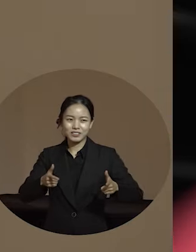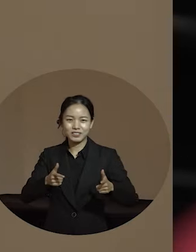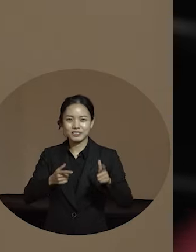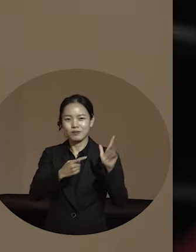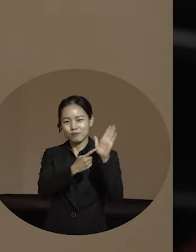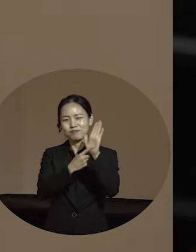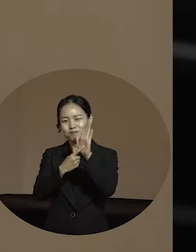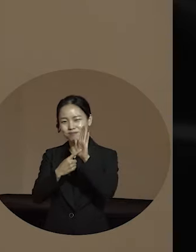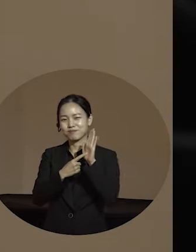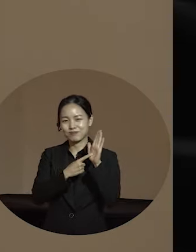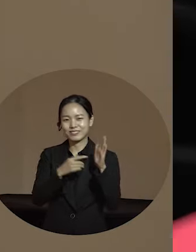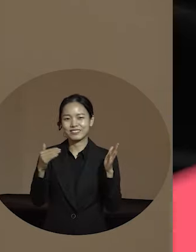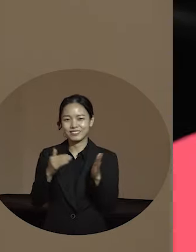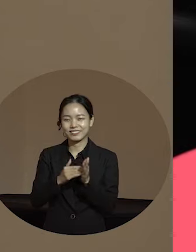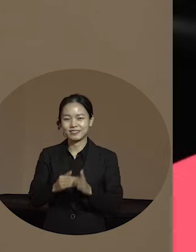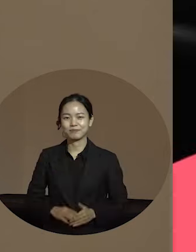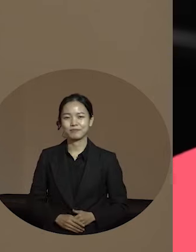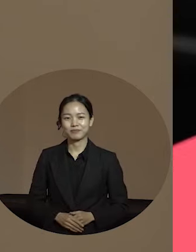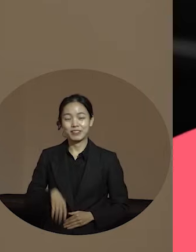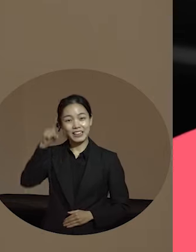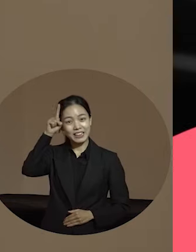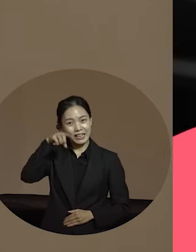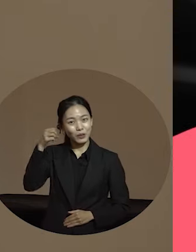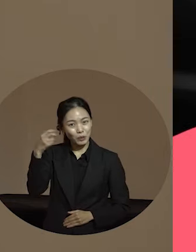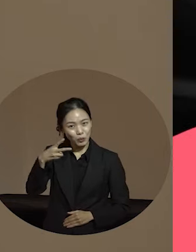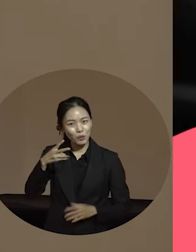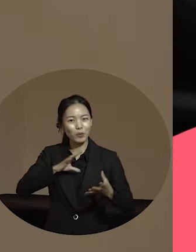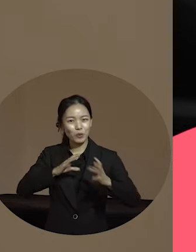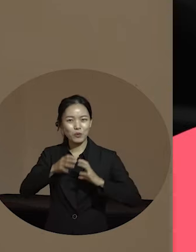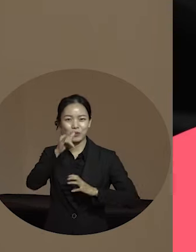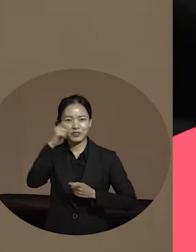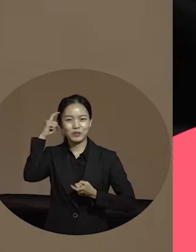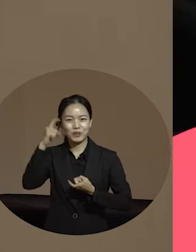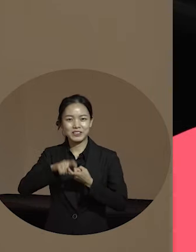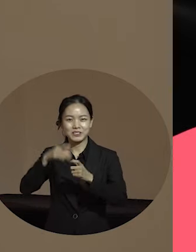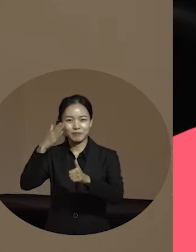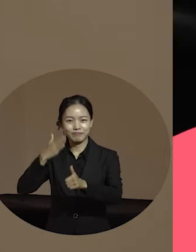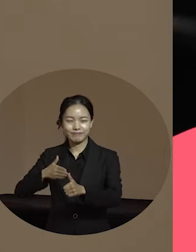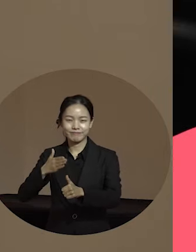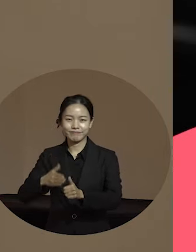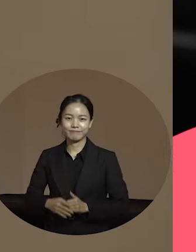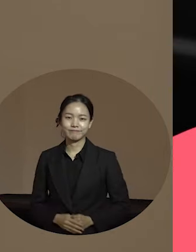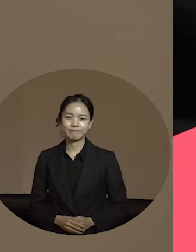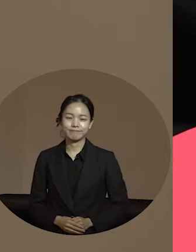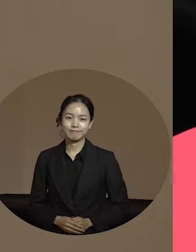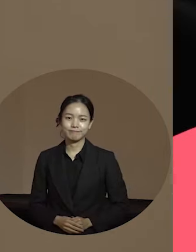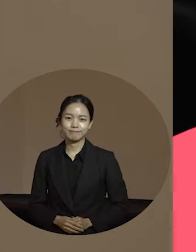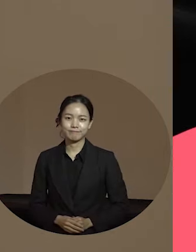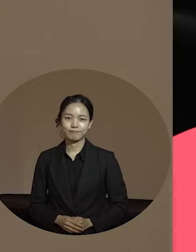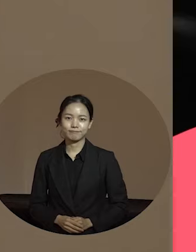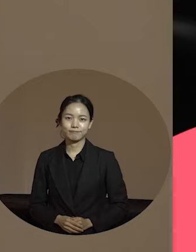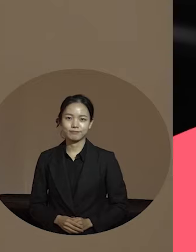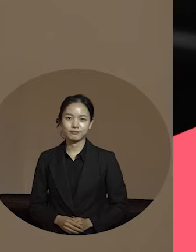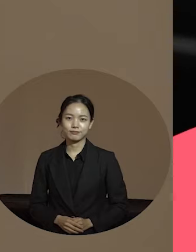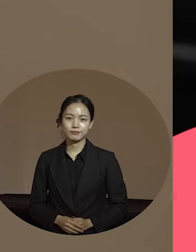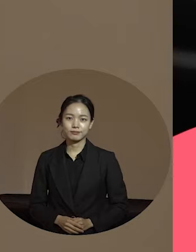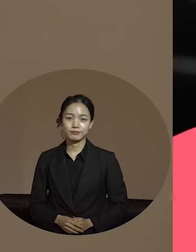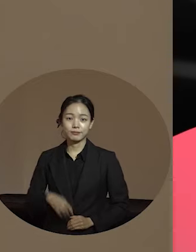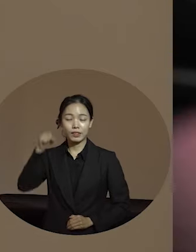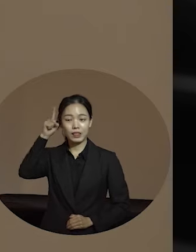많이 했습니다. 내일까지 관심 많이 가져주시면 좋을 것 같습니다. 앞서 말씀드린